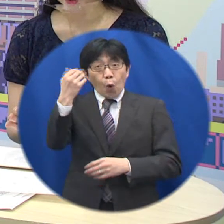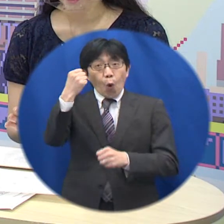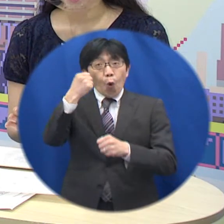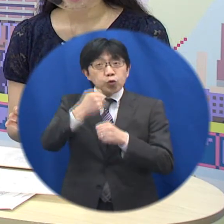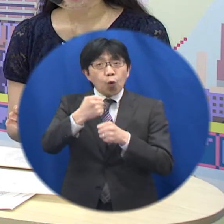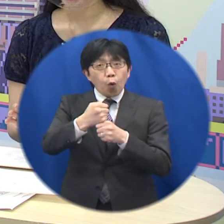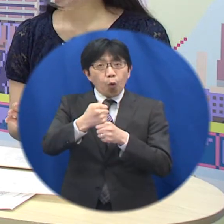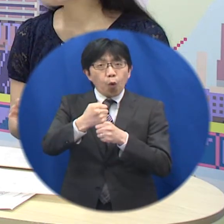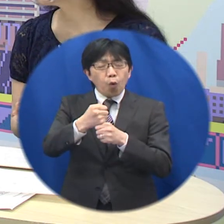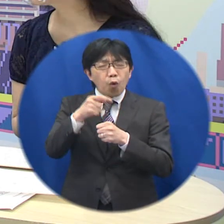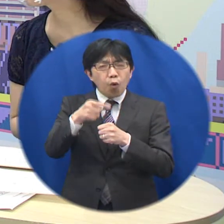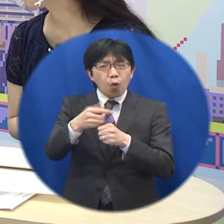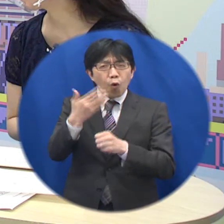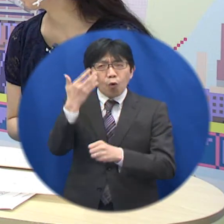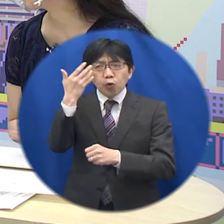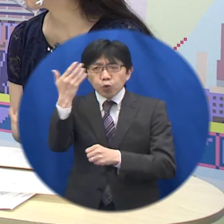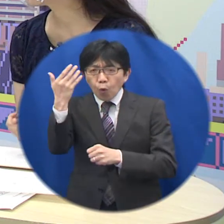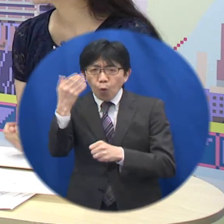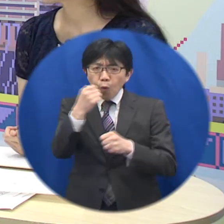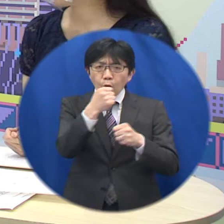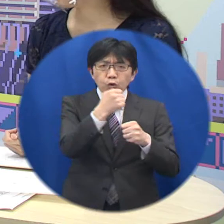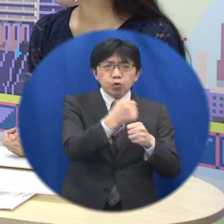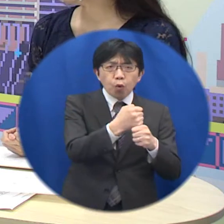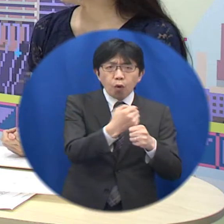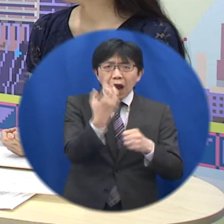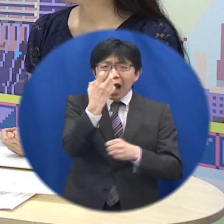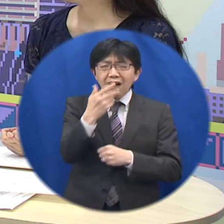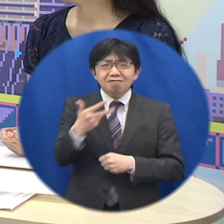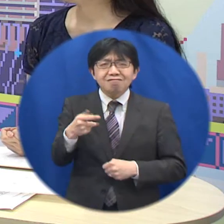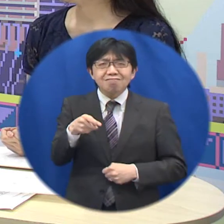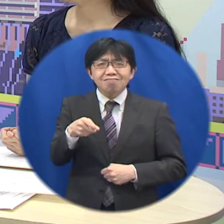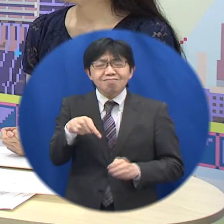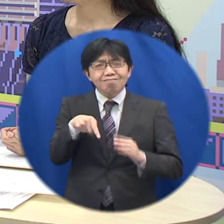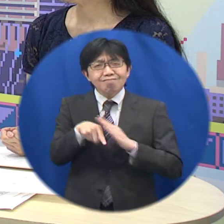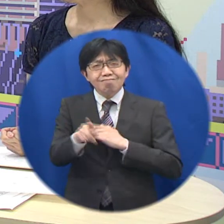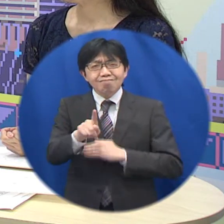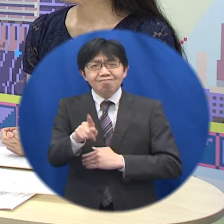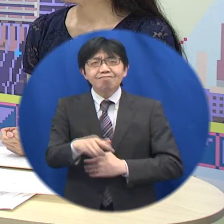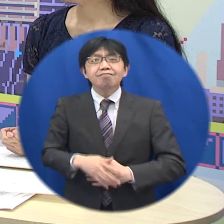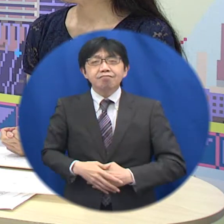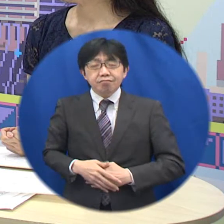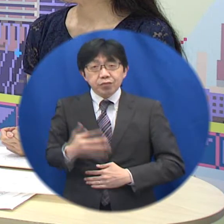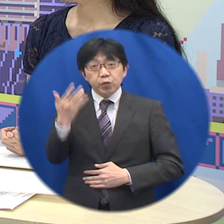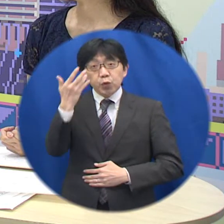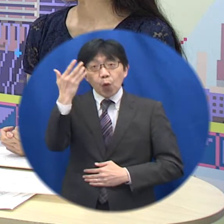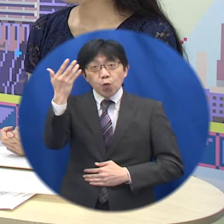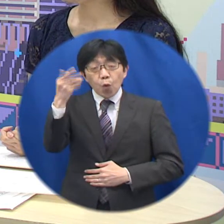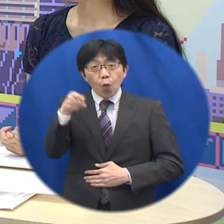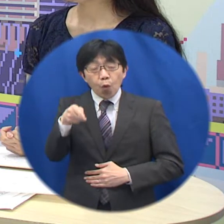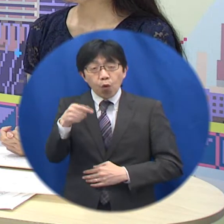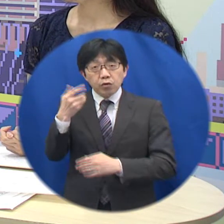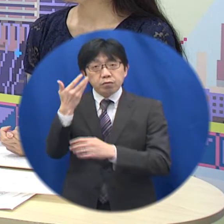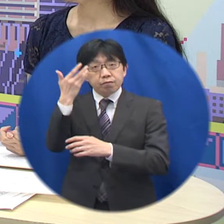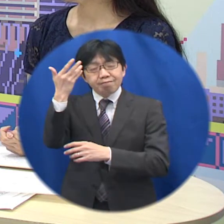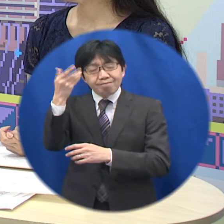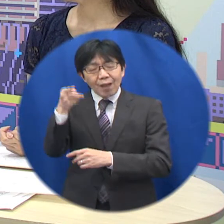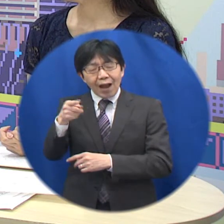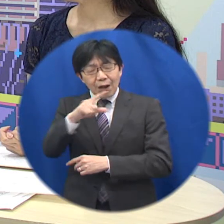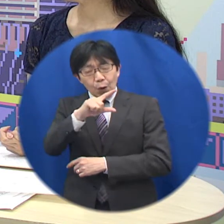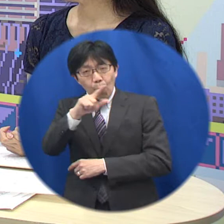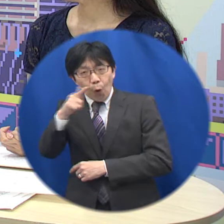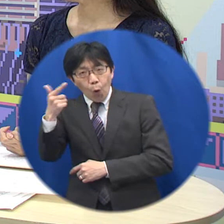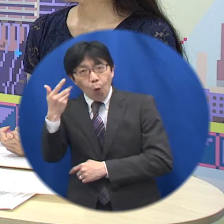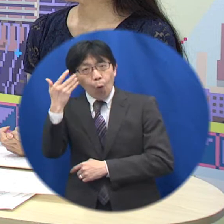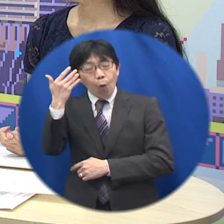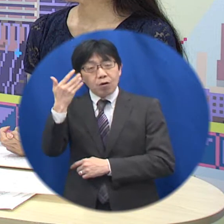、どんな意図があるんですか？ はい、この創造という字には、豊かな発想から